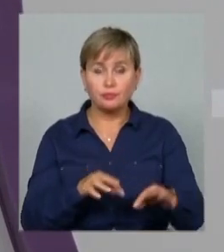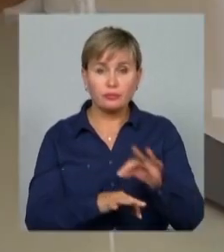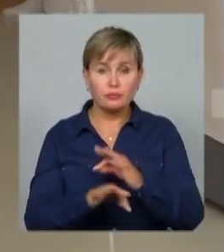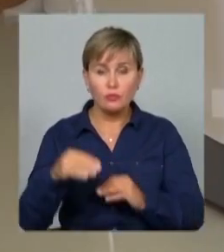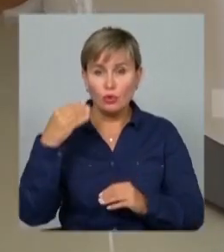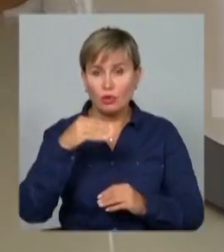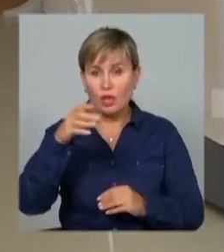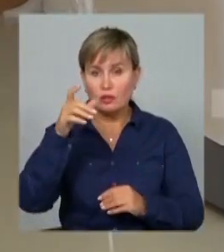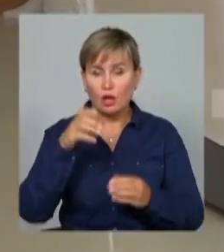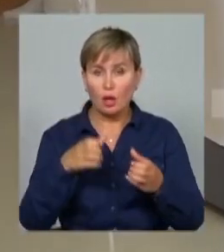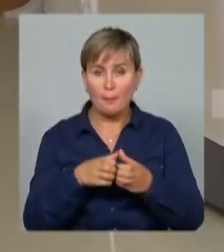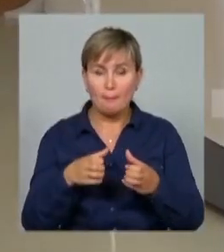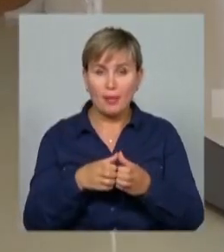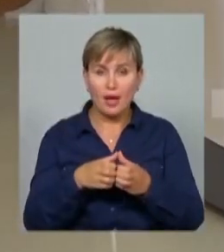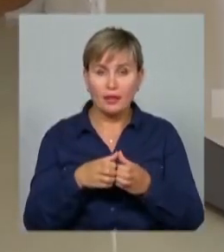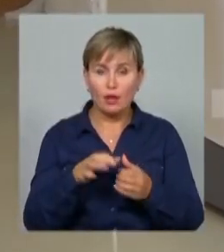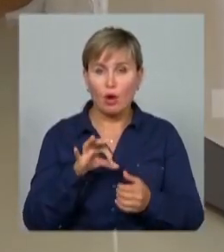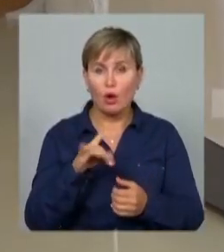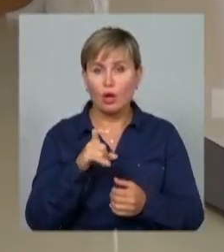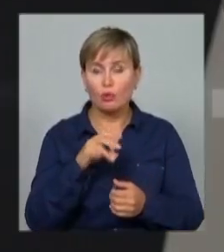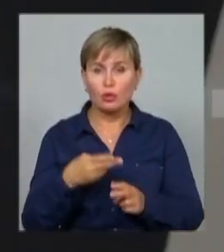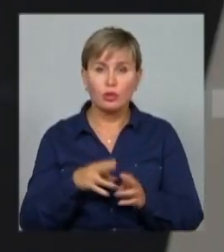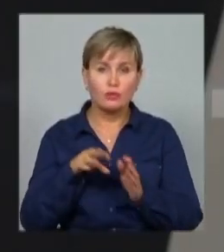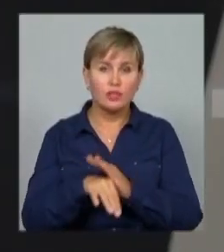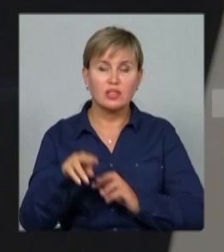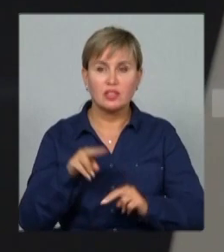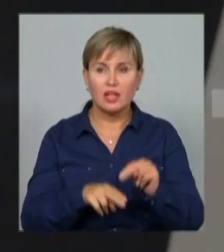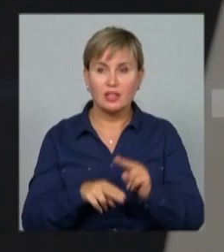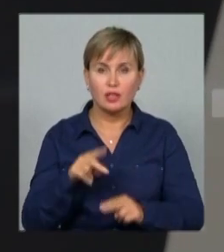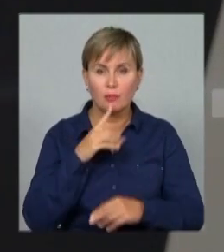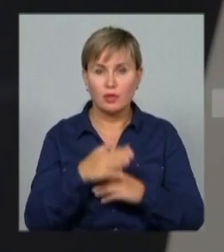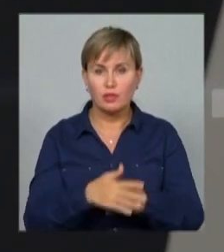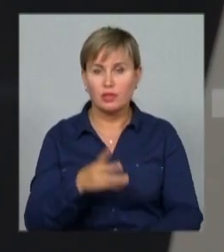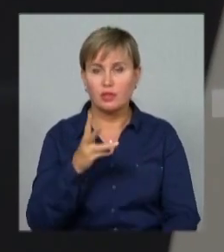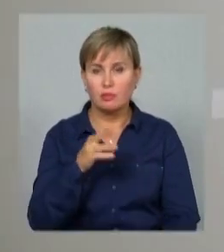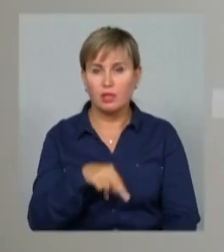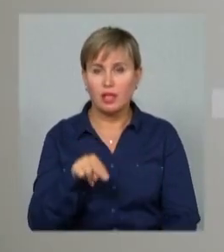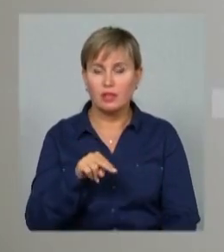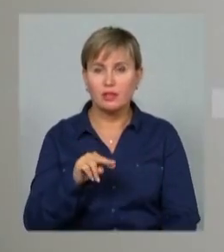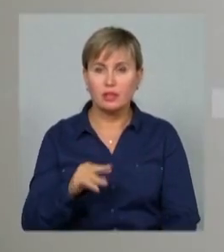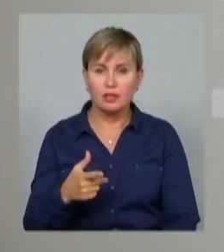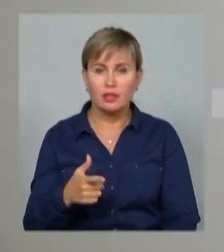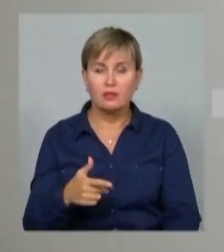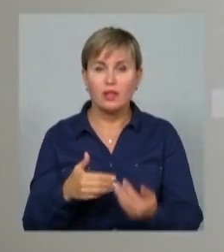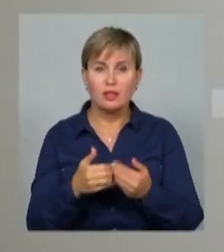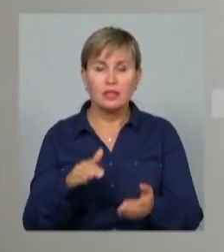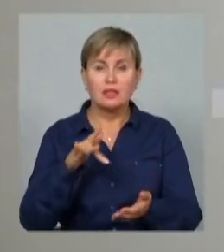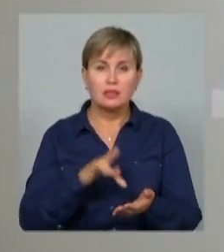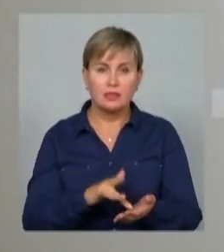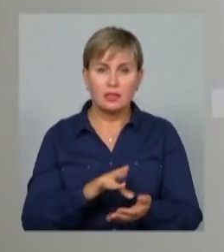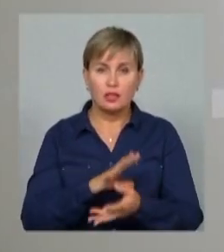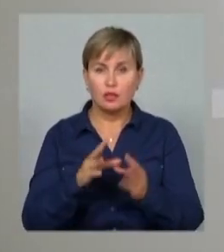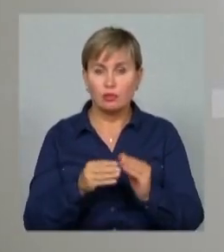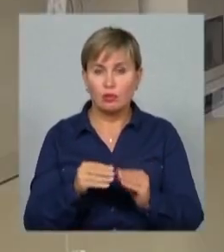турецкая компания Orhun Medical, которая вложила в строительство центра почти 3 миллиарда тенге. В открывшемся центре